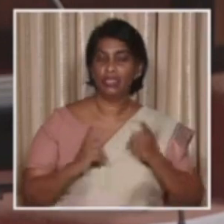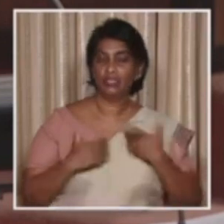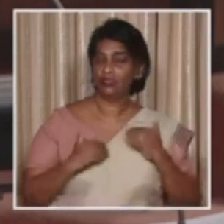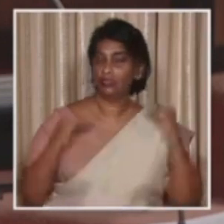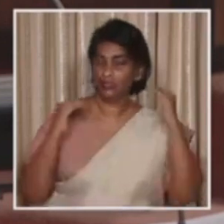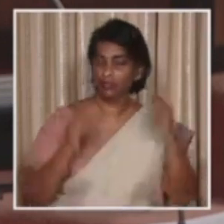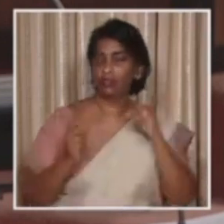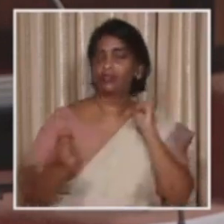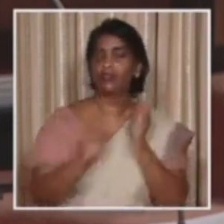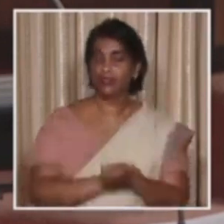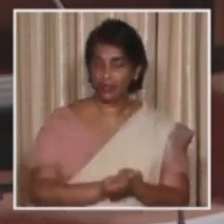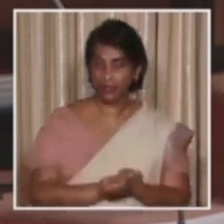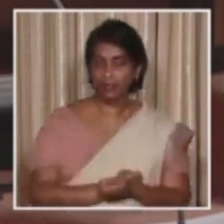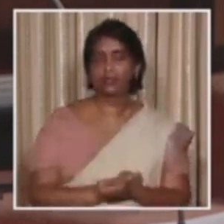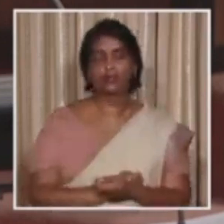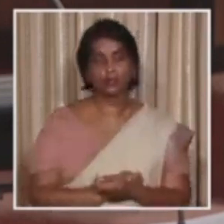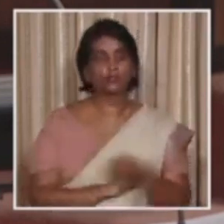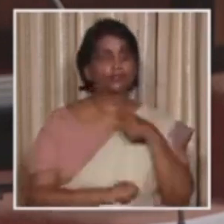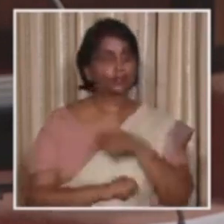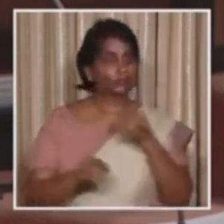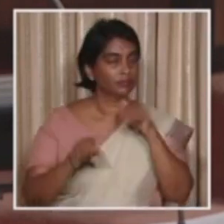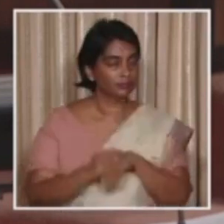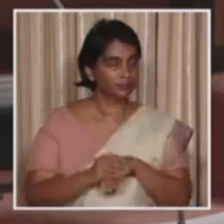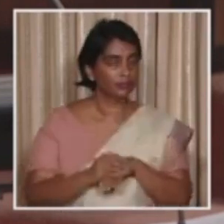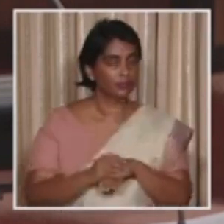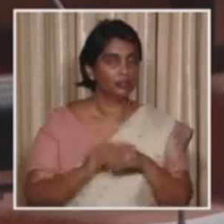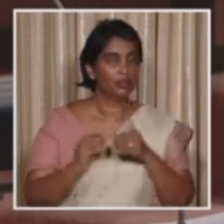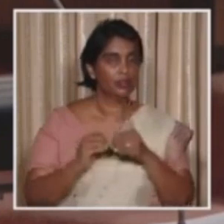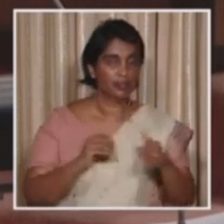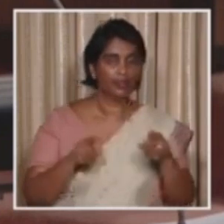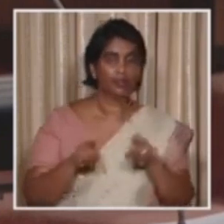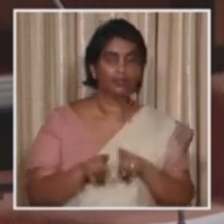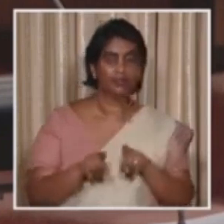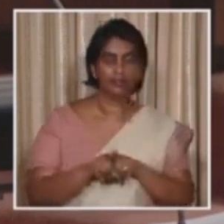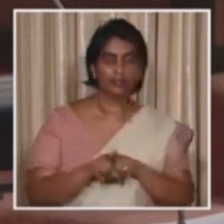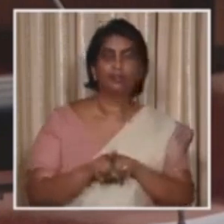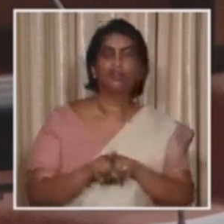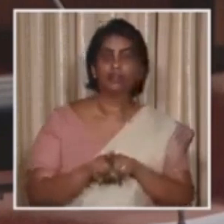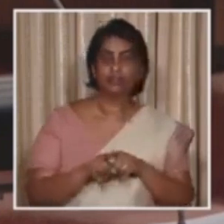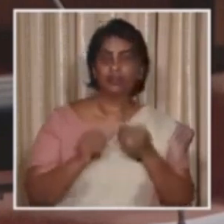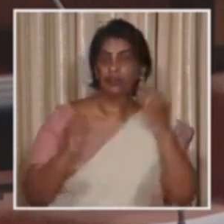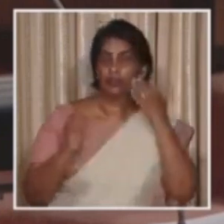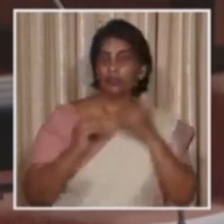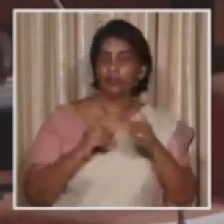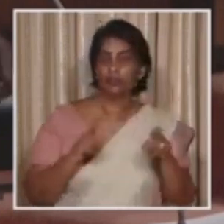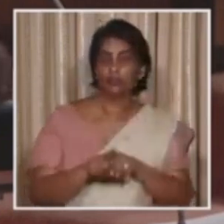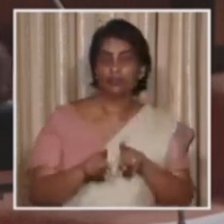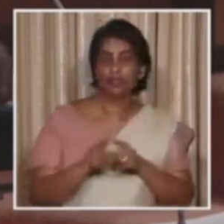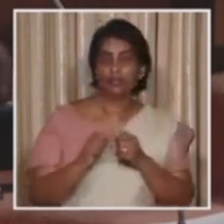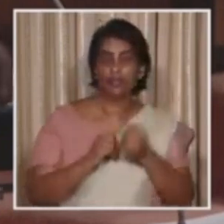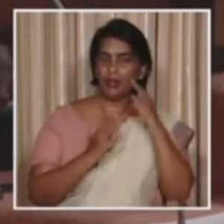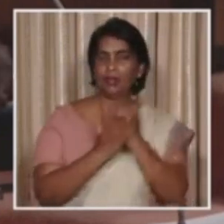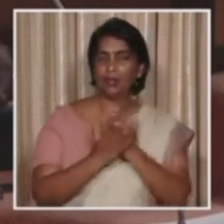நான் மீண்டும் இந்த சபையிலே கேட்டுக்கொள்கிறேன். அது மட்டுமல்ல, இந்த